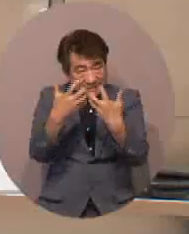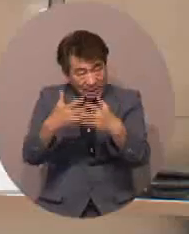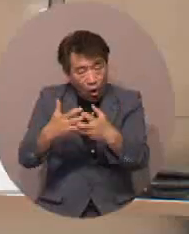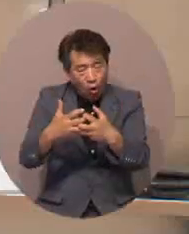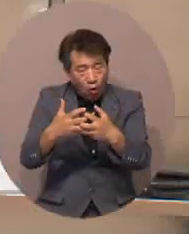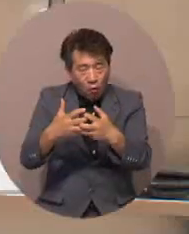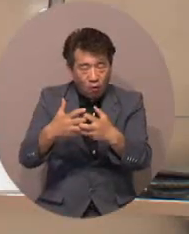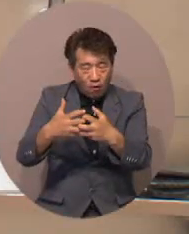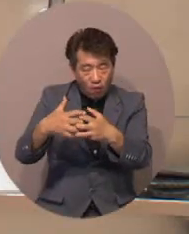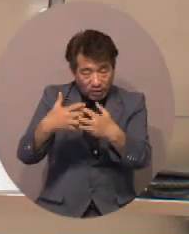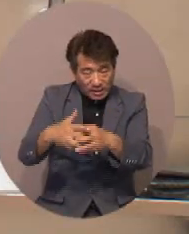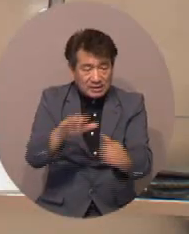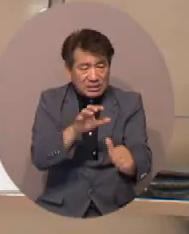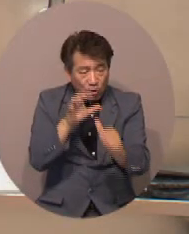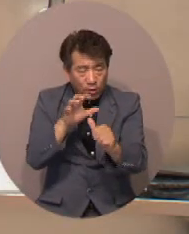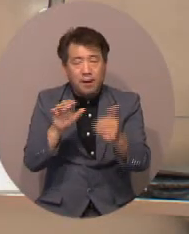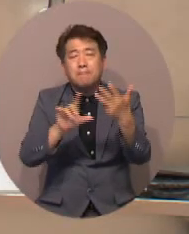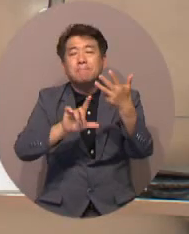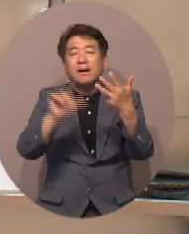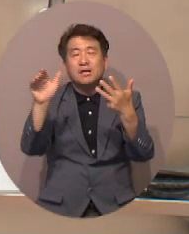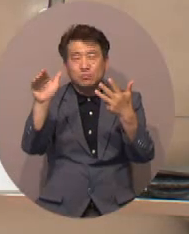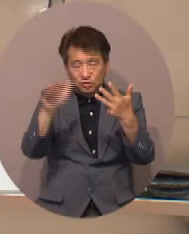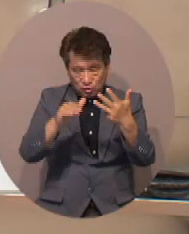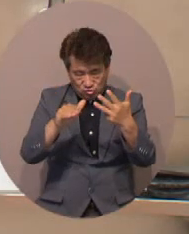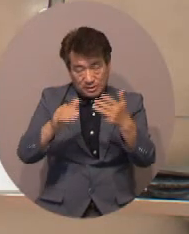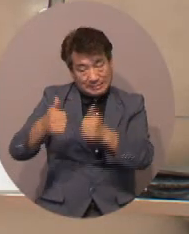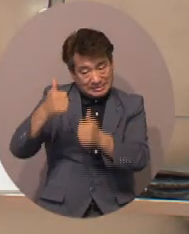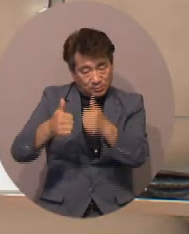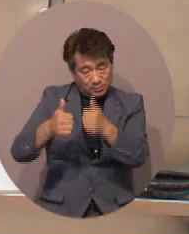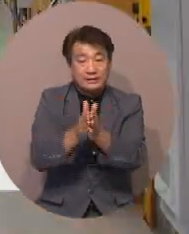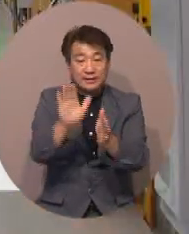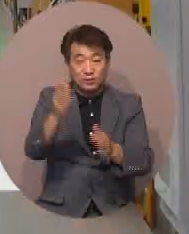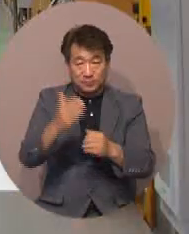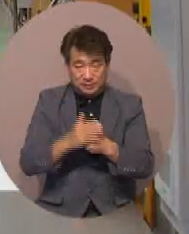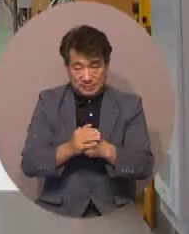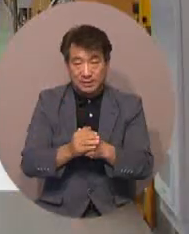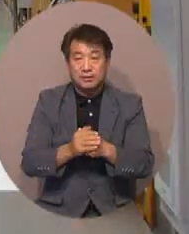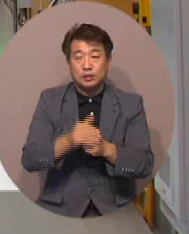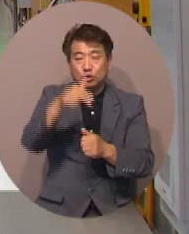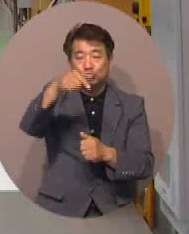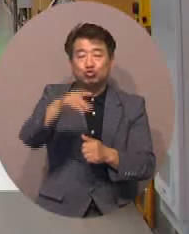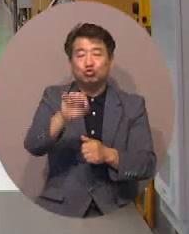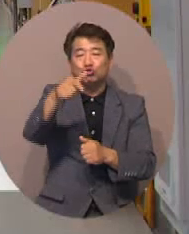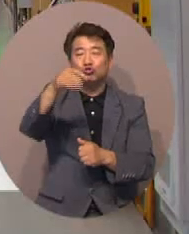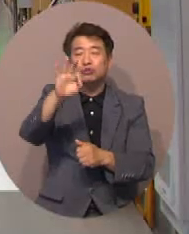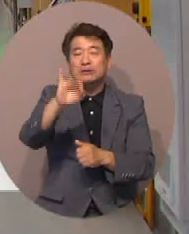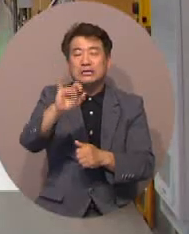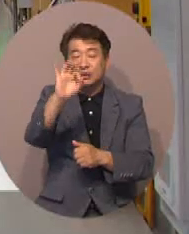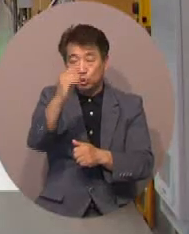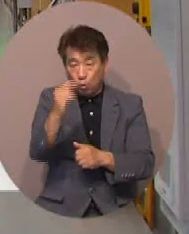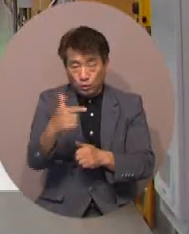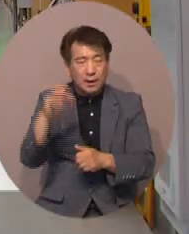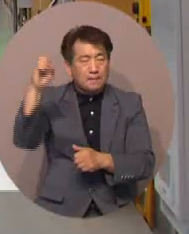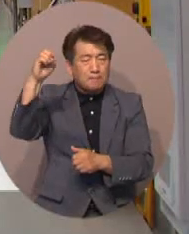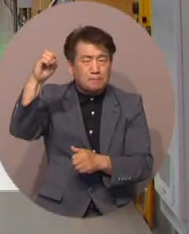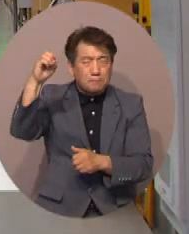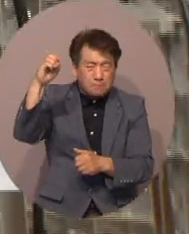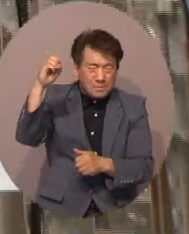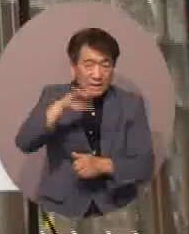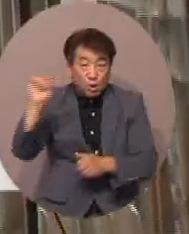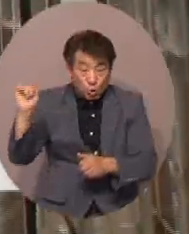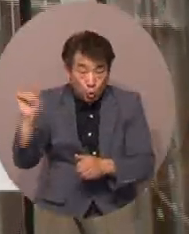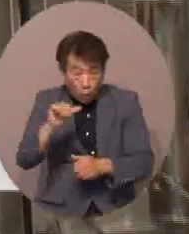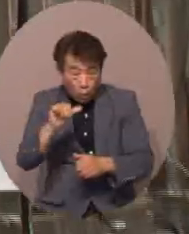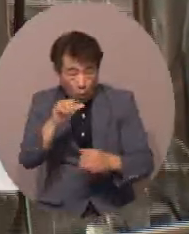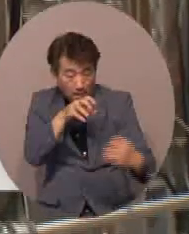이용한 실험이 오는 8일부터 진행됩니다 라오는 중이온 등을 빛의 속도에 가깝게 가속해 표정